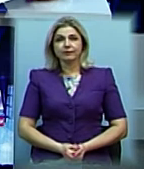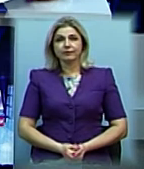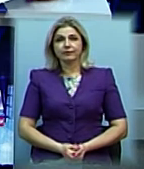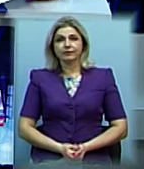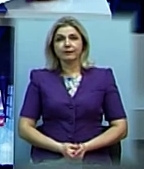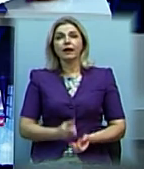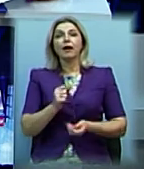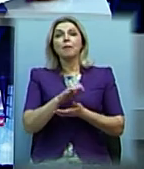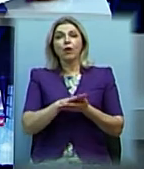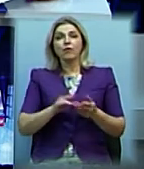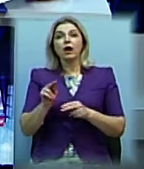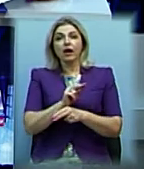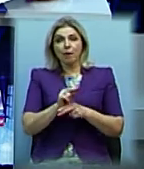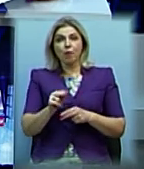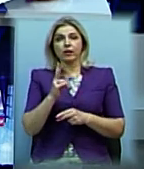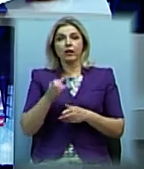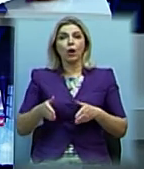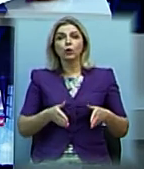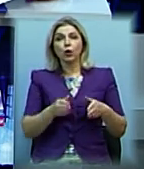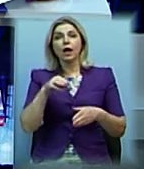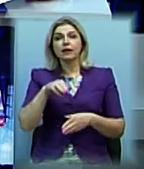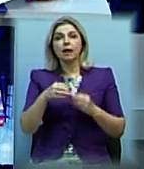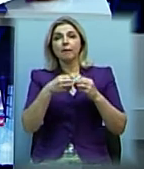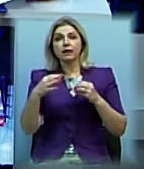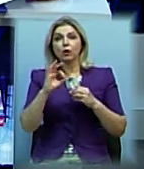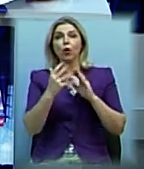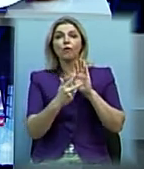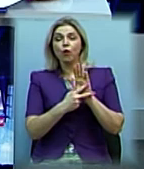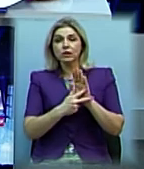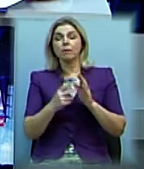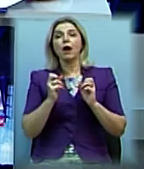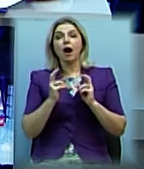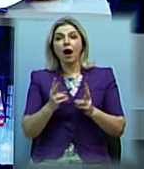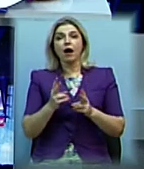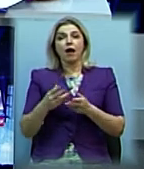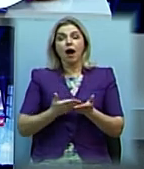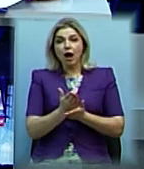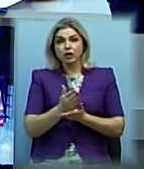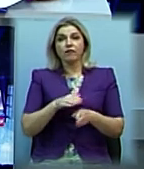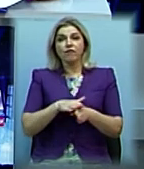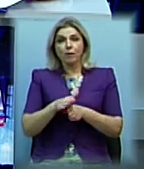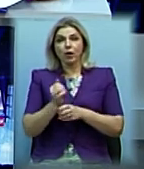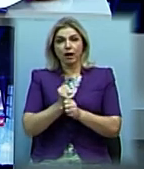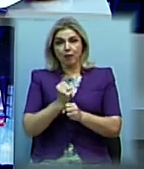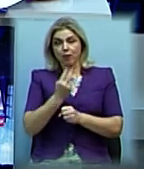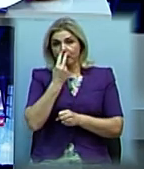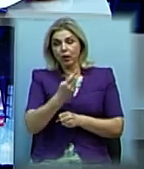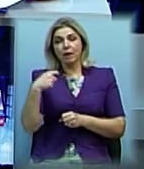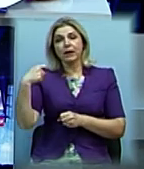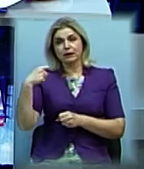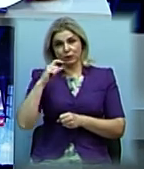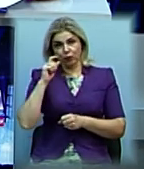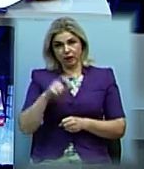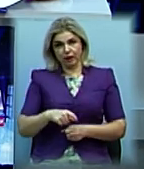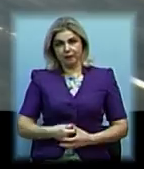І тривають ремонтні роботи на трасі Т-15-08. Якість виконання робіт подивився президент України Петро